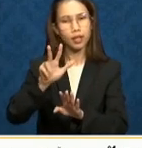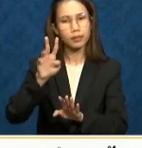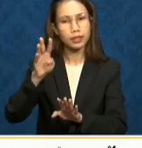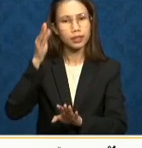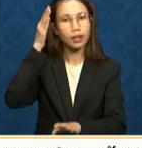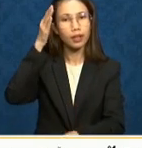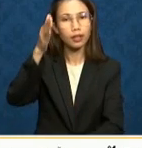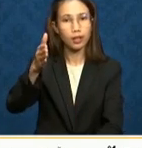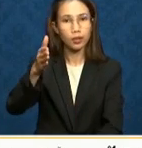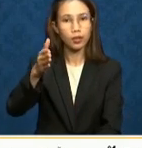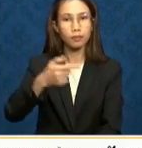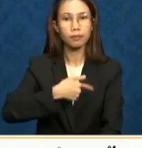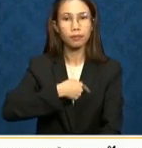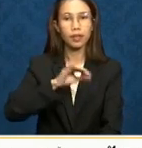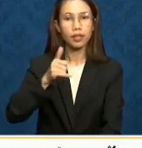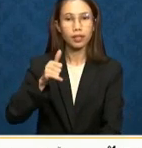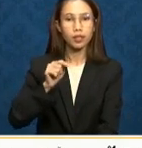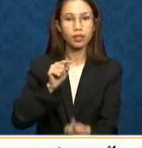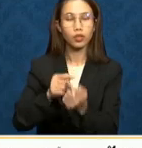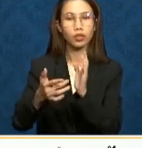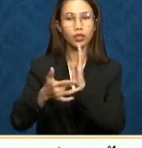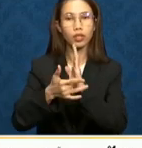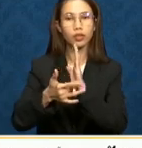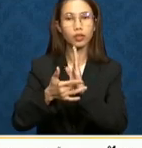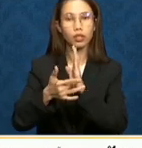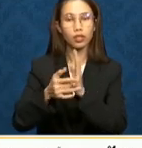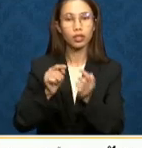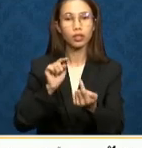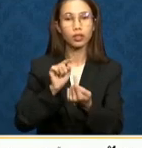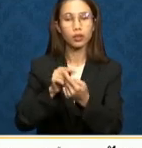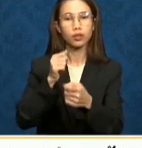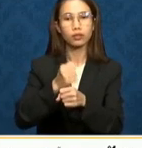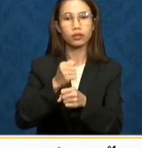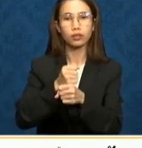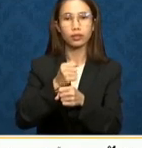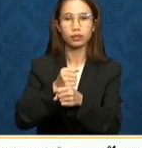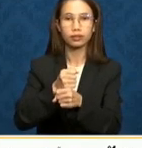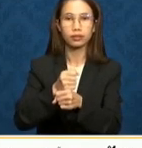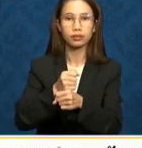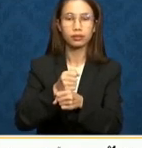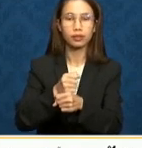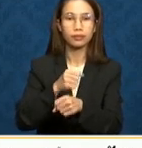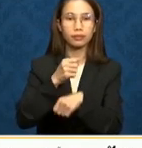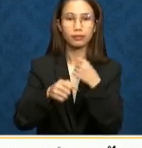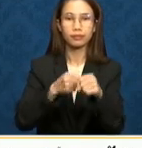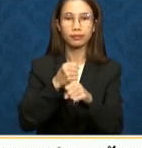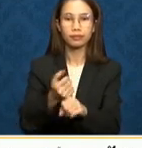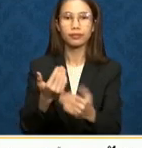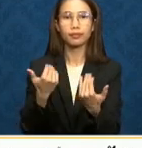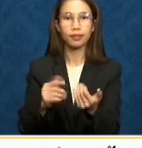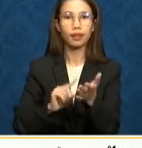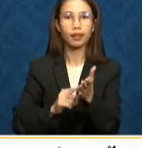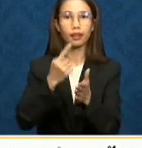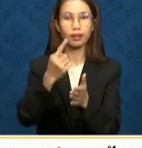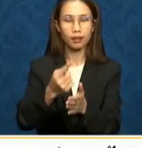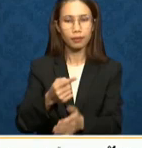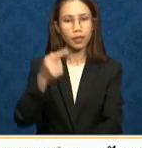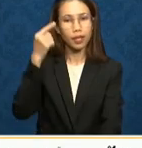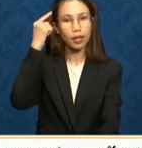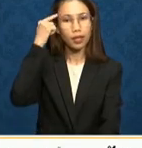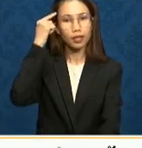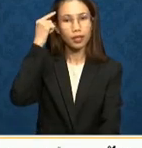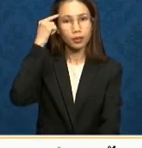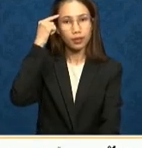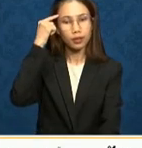ไปไม่ว่าจะเป็นเซกเตอร์อิเล็กทรอนิกส์พูดถึงเรื่องเซมิคอนดักเตอร์ปีนี้เป็นปีแรกๆนะครับที่เราคิดว่า